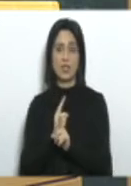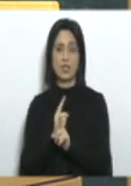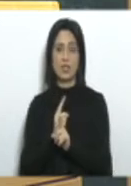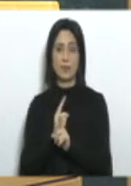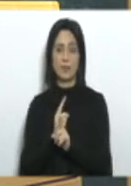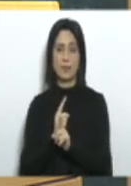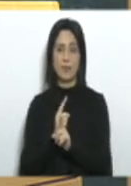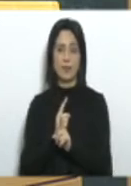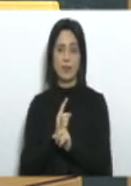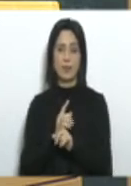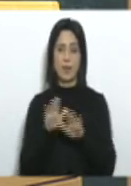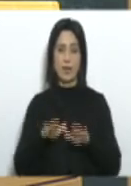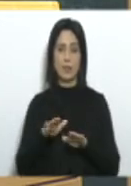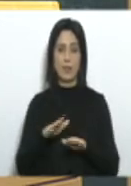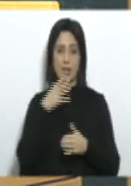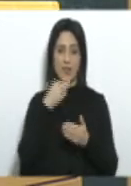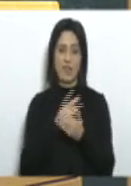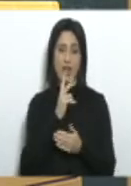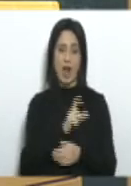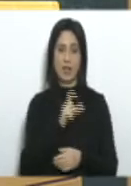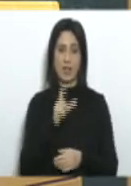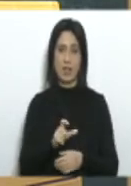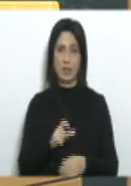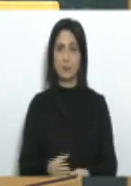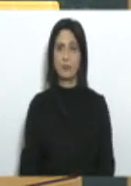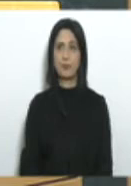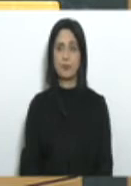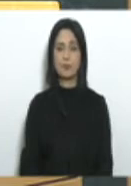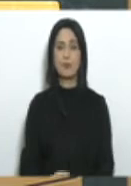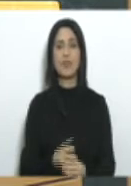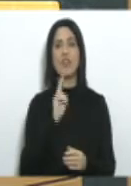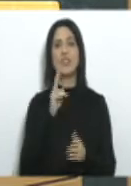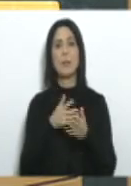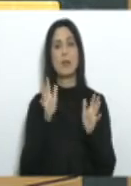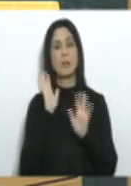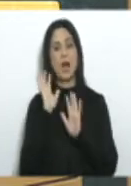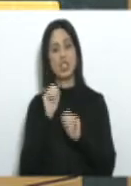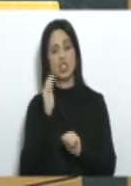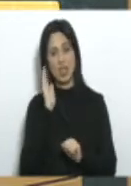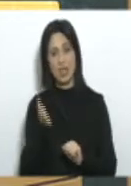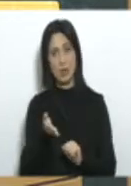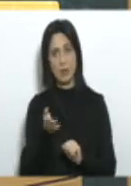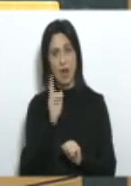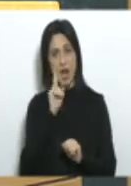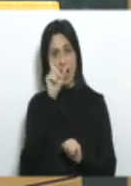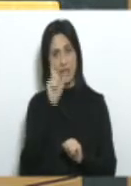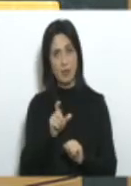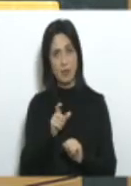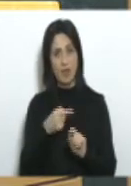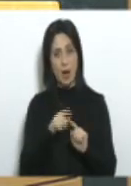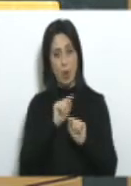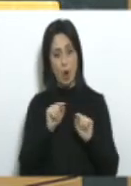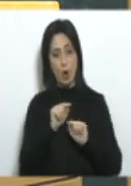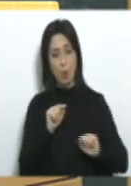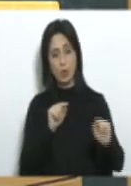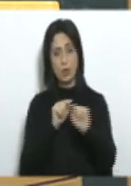მოადგილის პოზიციაზე თავიანთი კანდიდატურა. ვისაც მეტი მხარდაჭერა ექნება კანდიდატს ამ